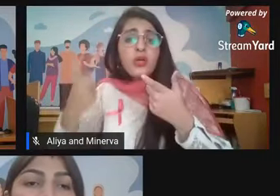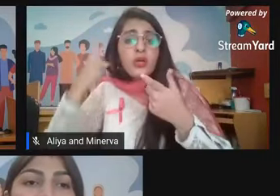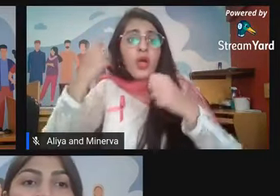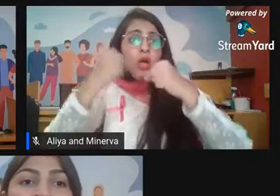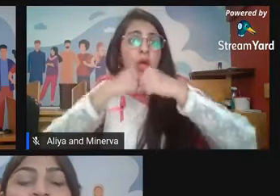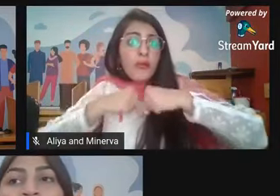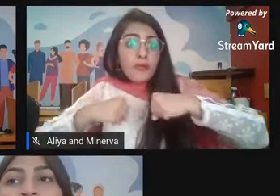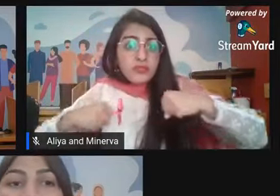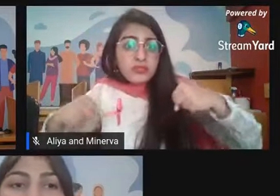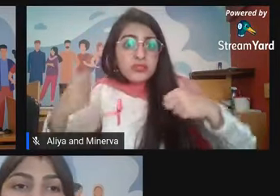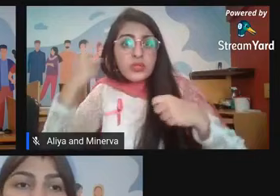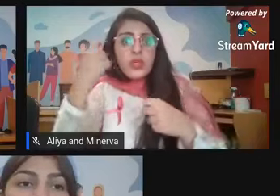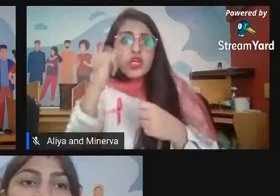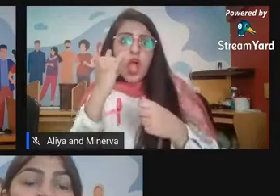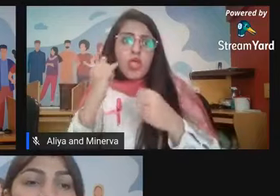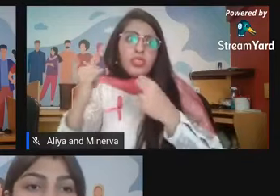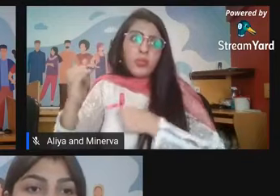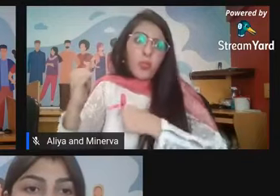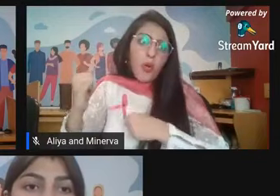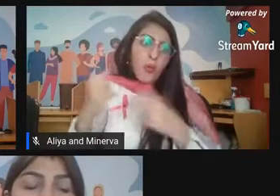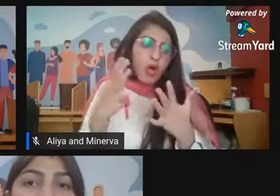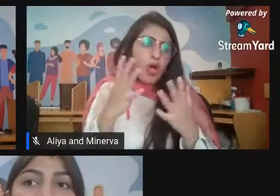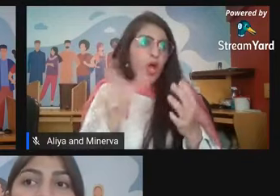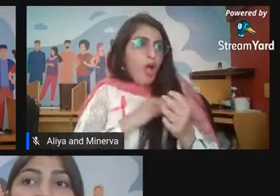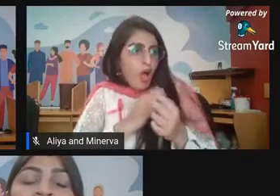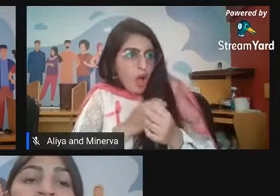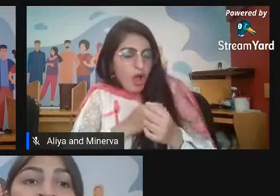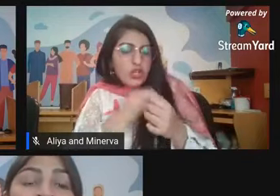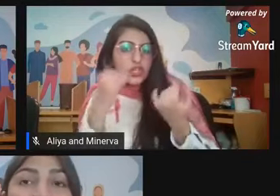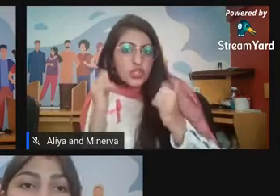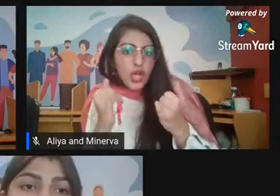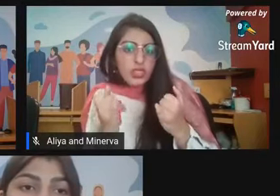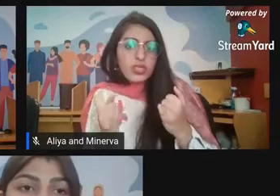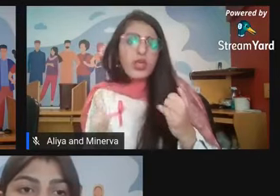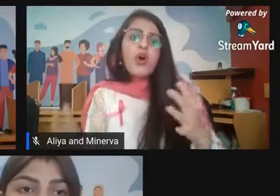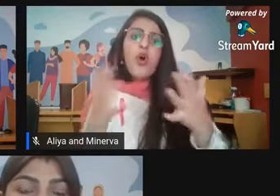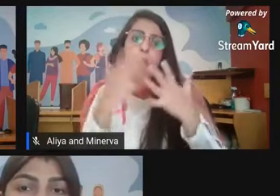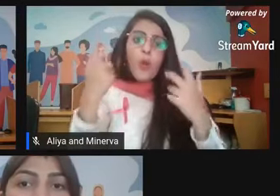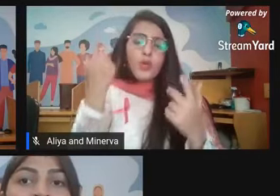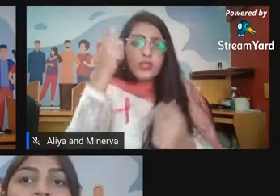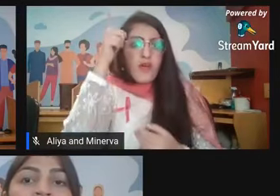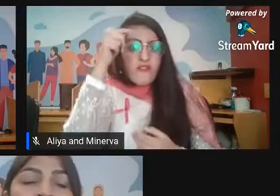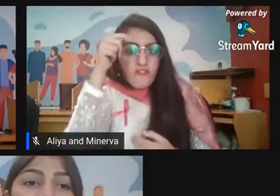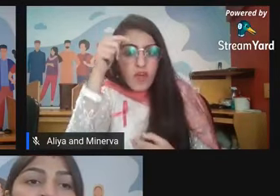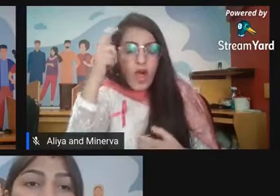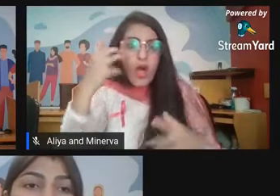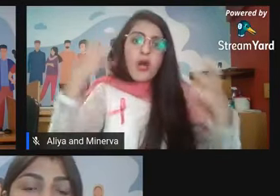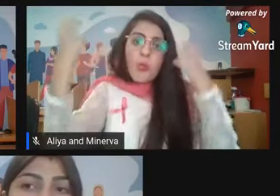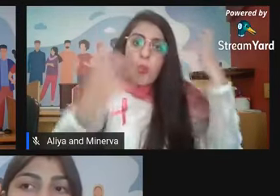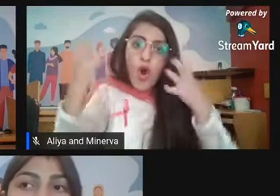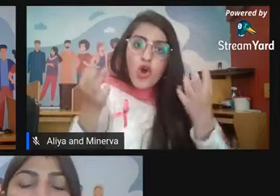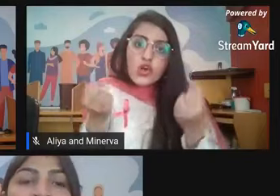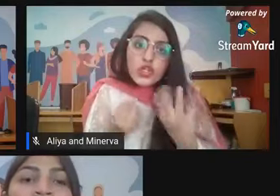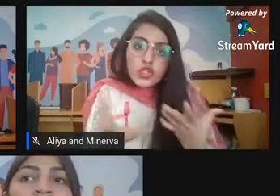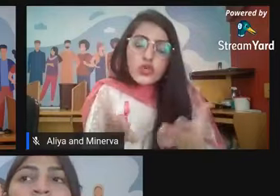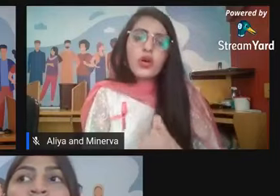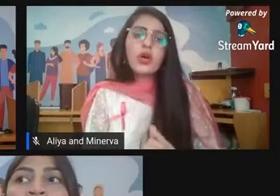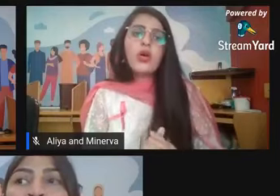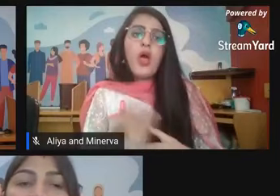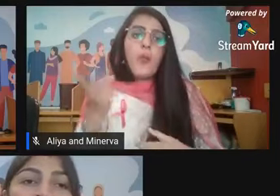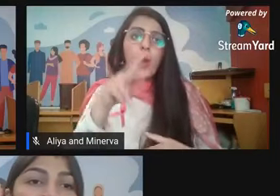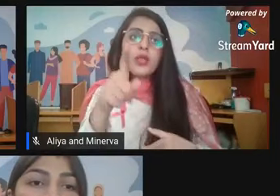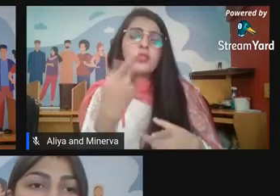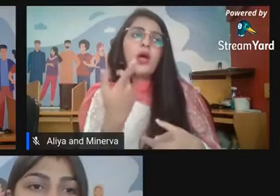टिश्यूज को लंप समझ के दे फ्रीक आउट एंड इट टेक्स अ टॉल ऑन देयर मेंटल हेल्थ and they start worrying they have something. फिर